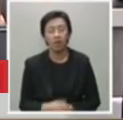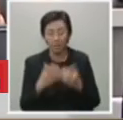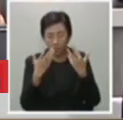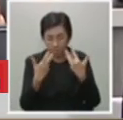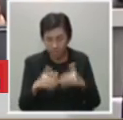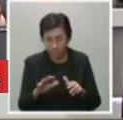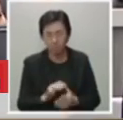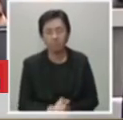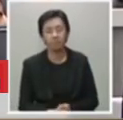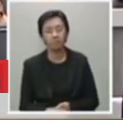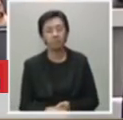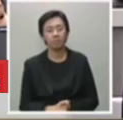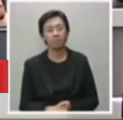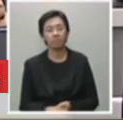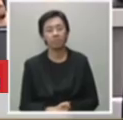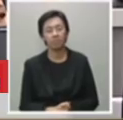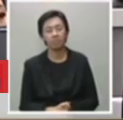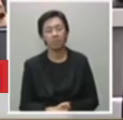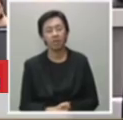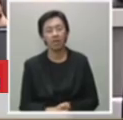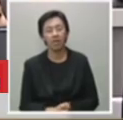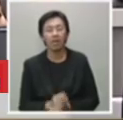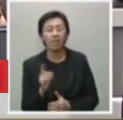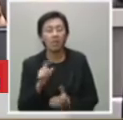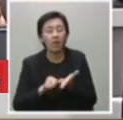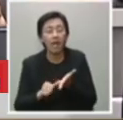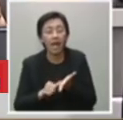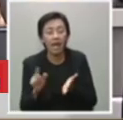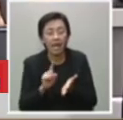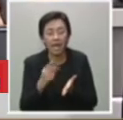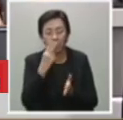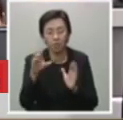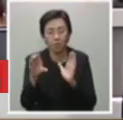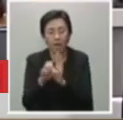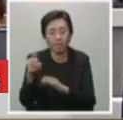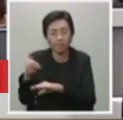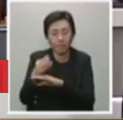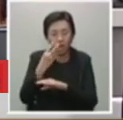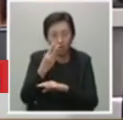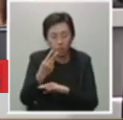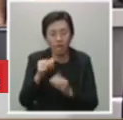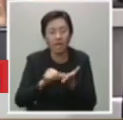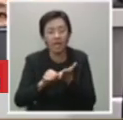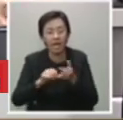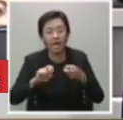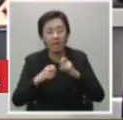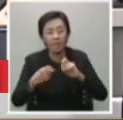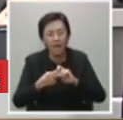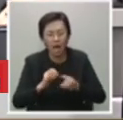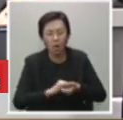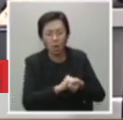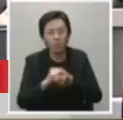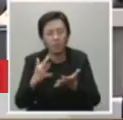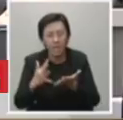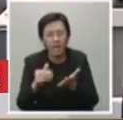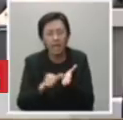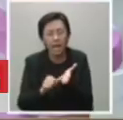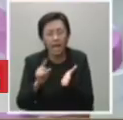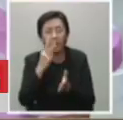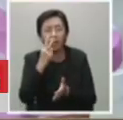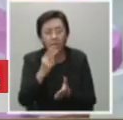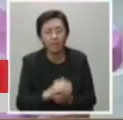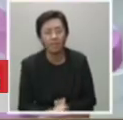ครับท่านพยายามแก้การปลองดองด้วยอะไรท่านประธานดูภาพต่อไปนี้ครับนี่คือวิธีการแก้ความปลองดองของท่านนายกรัฐมนตรีนี่ฮะ